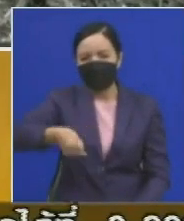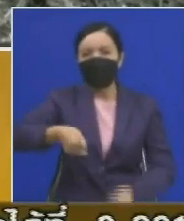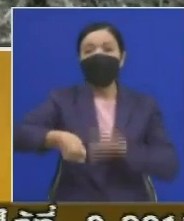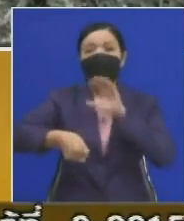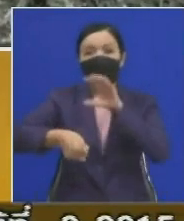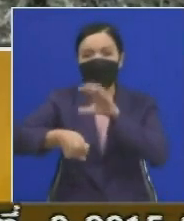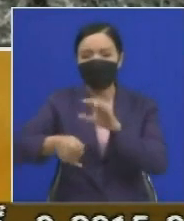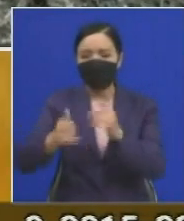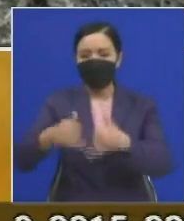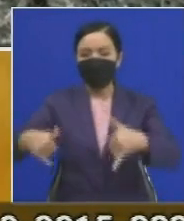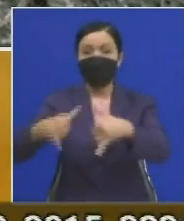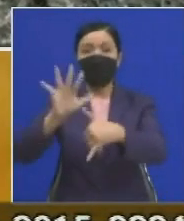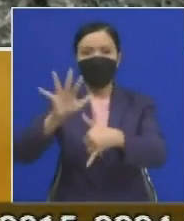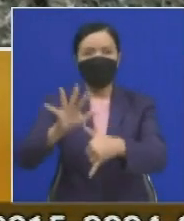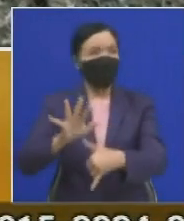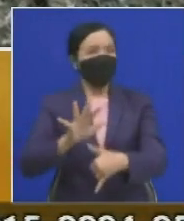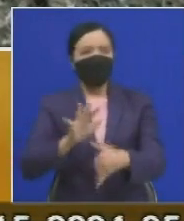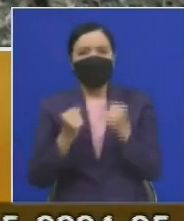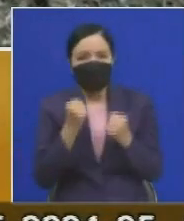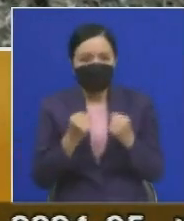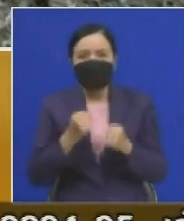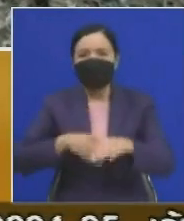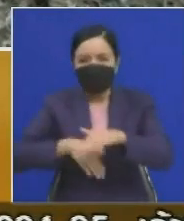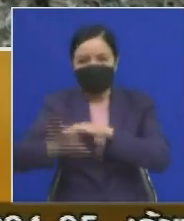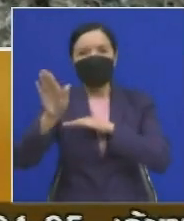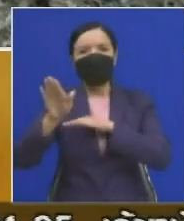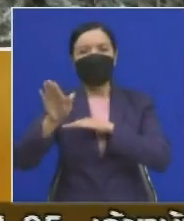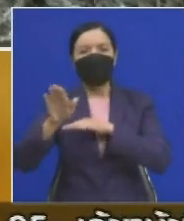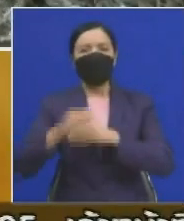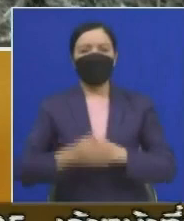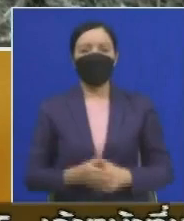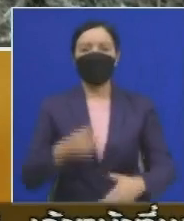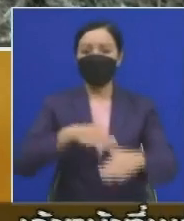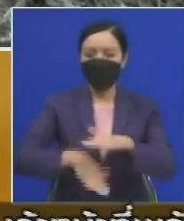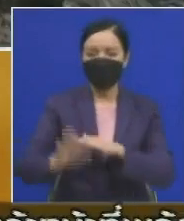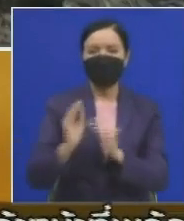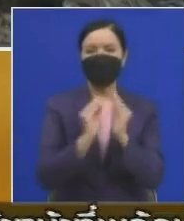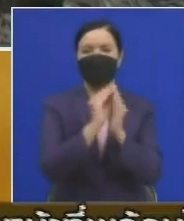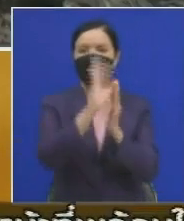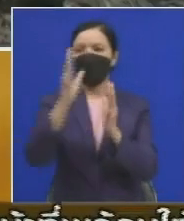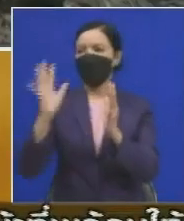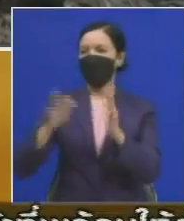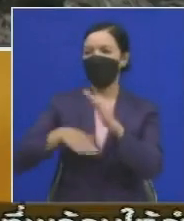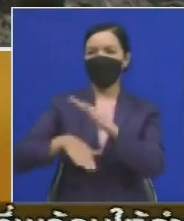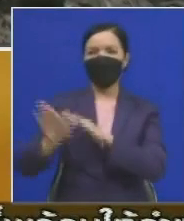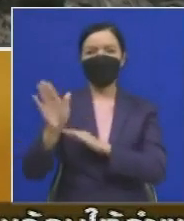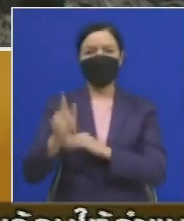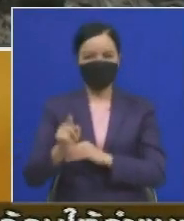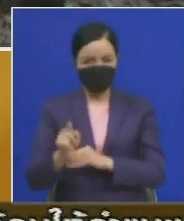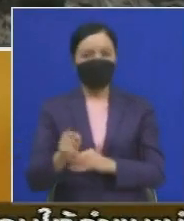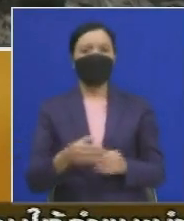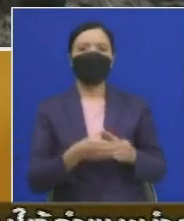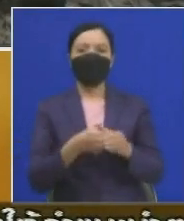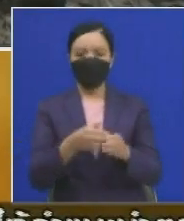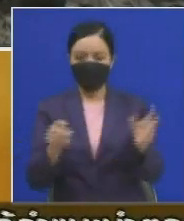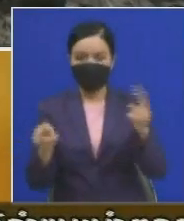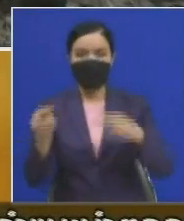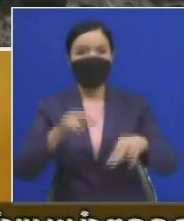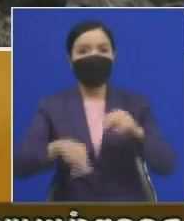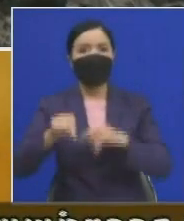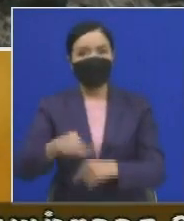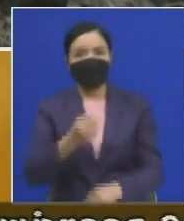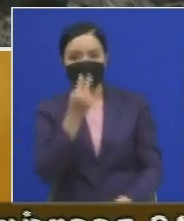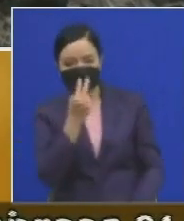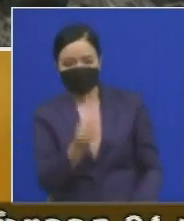อะไรไวตัธาลไ้ 5 คนเลยรตัวนี้นี้เขาไปใป่าเจ้าทเขเลยไปตรจสพนที่ที่นี้ ก